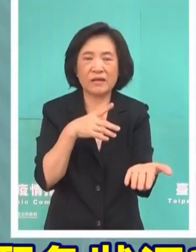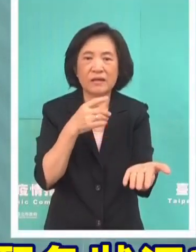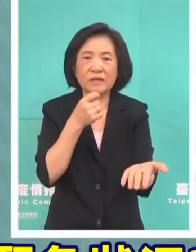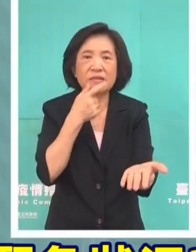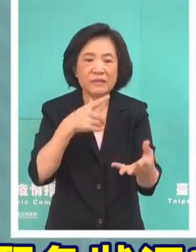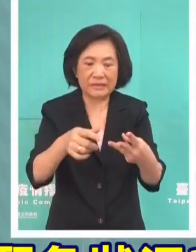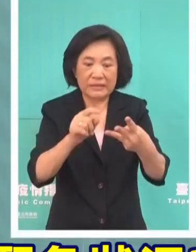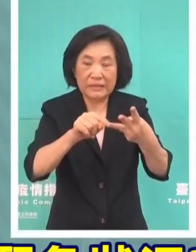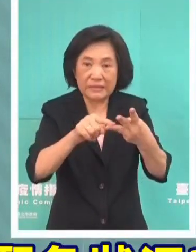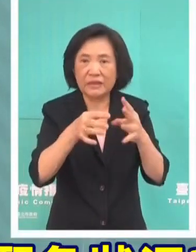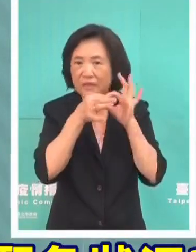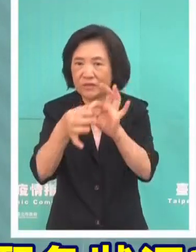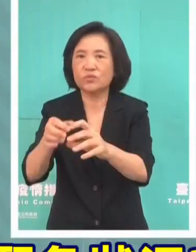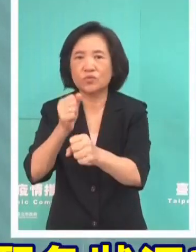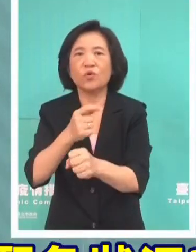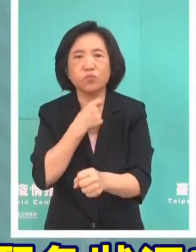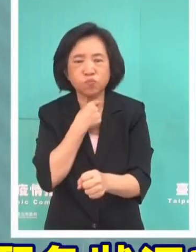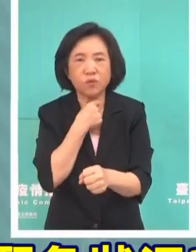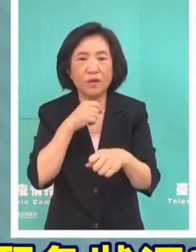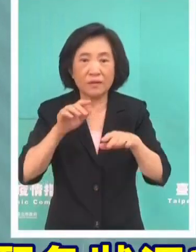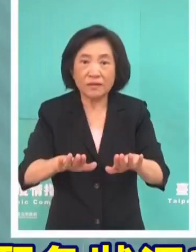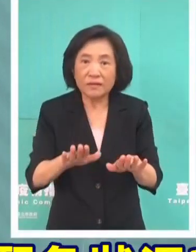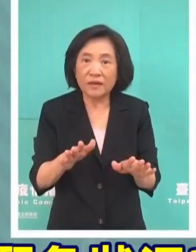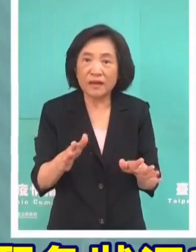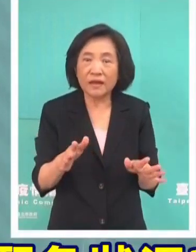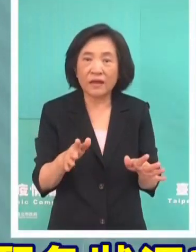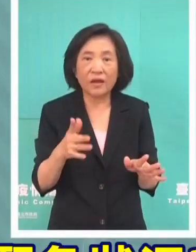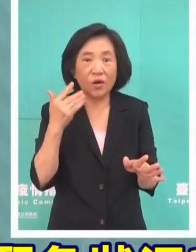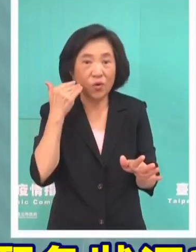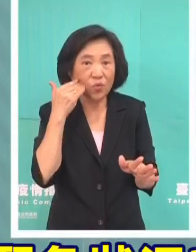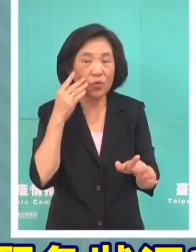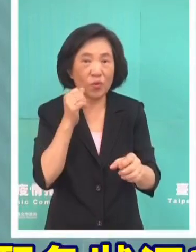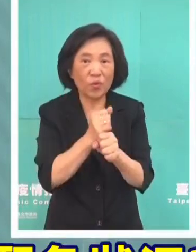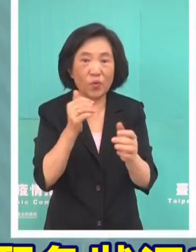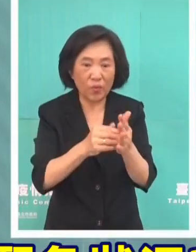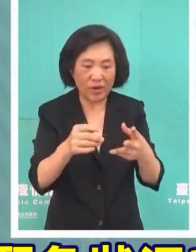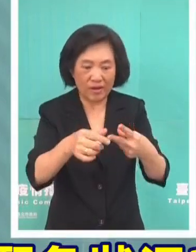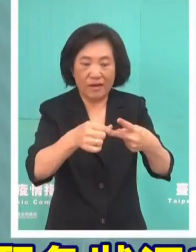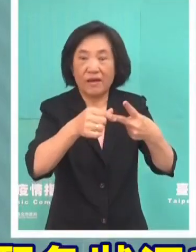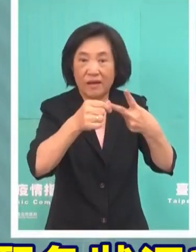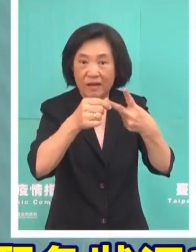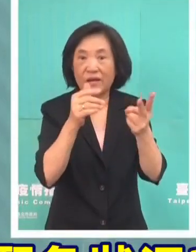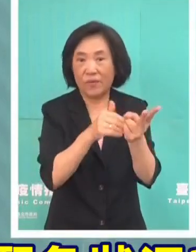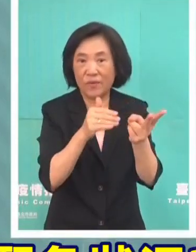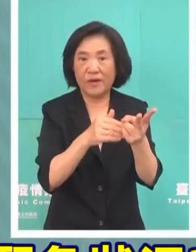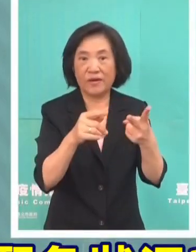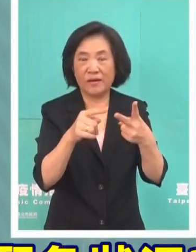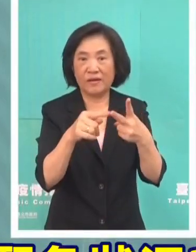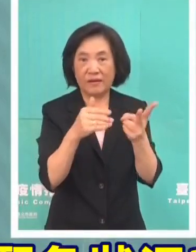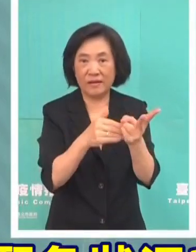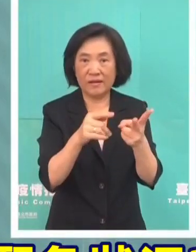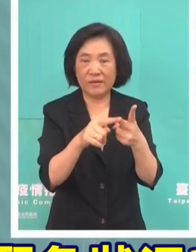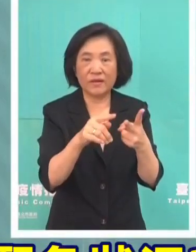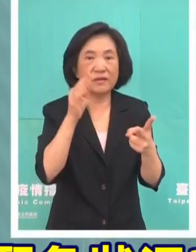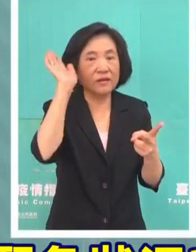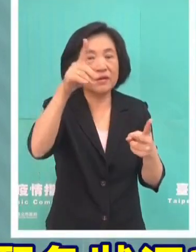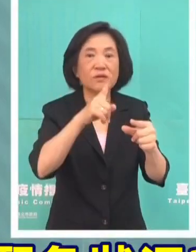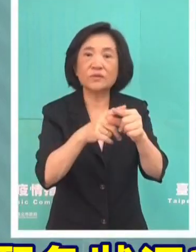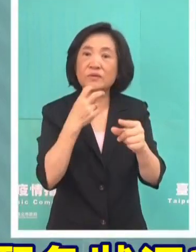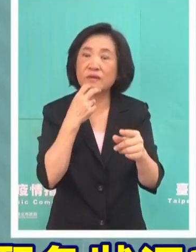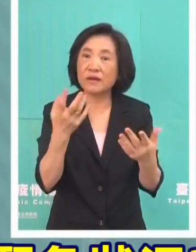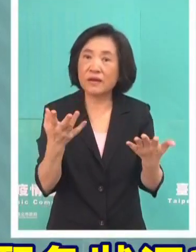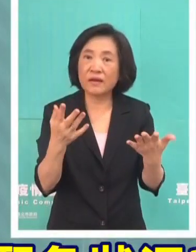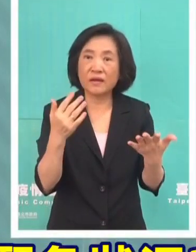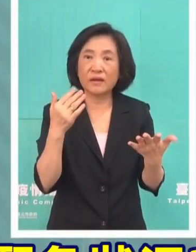的第三期继续在做。现在是这样的，如果我们只做完临床二期。那么将来中央要就要